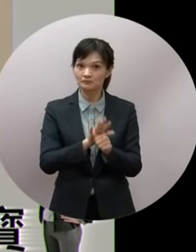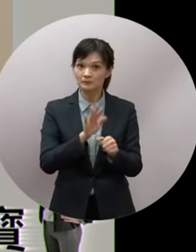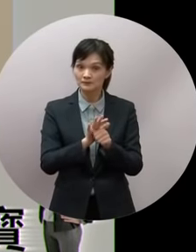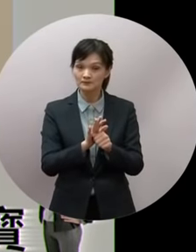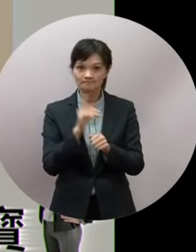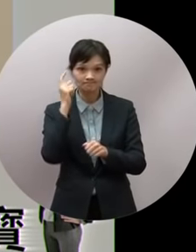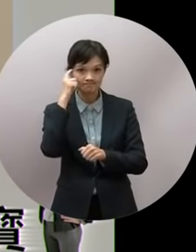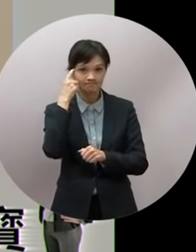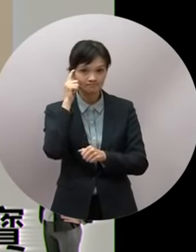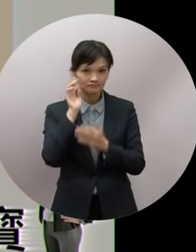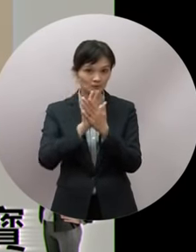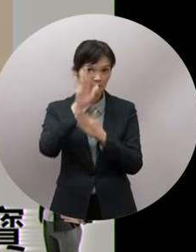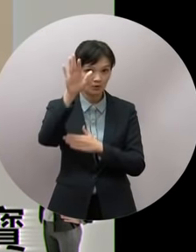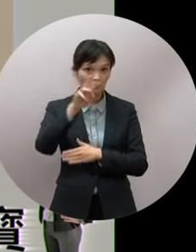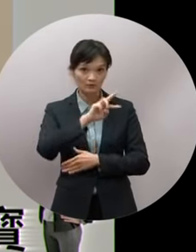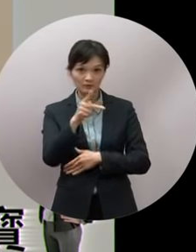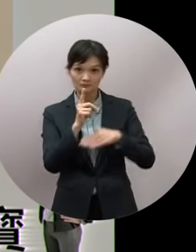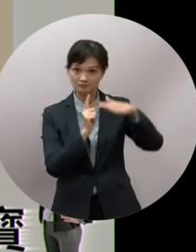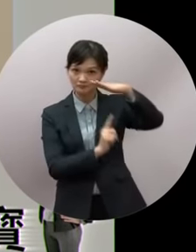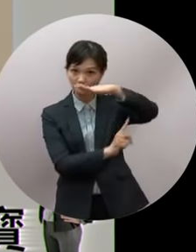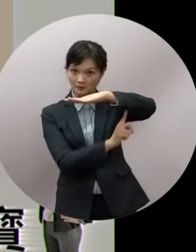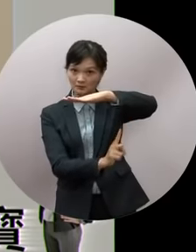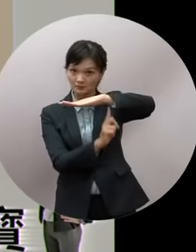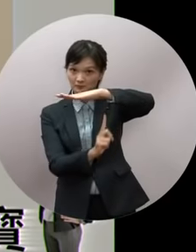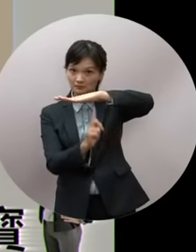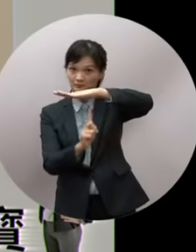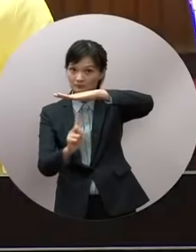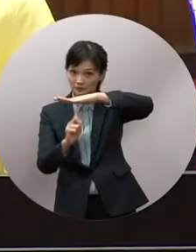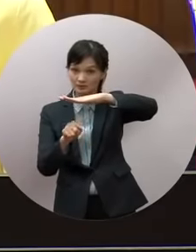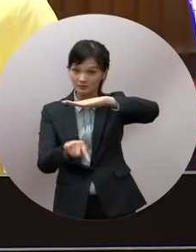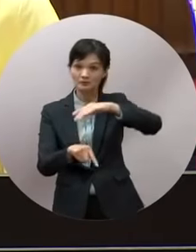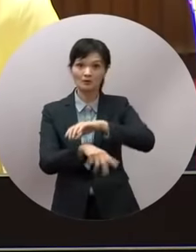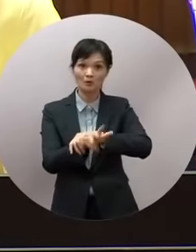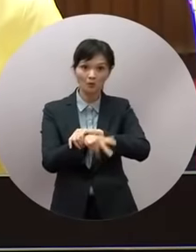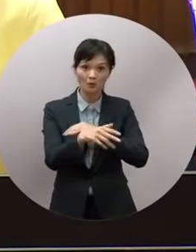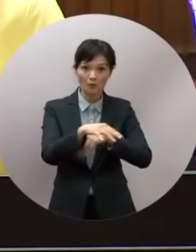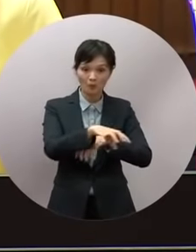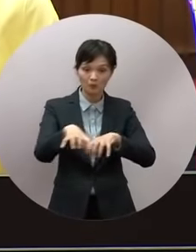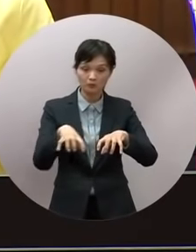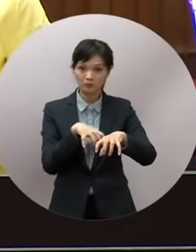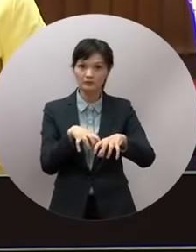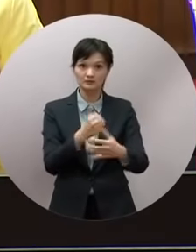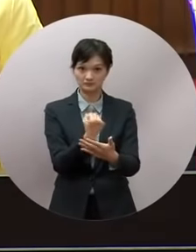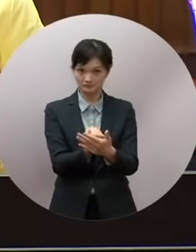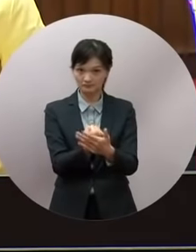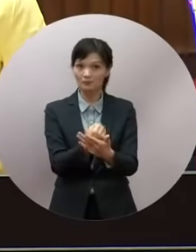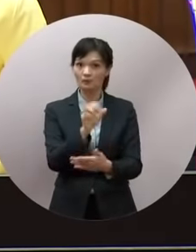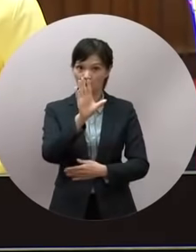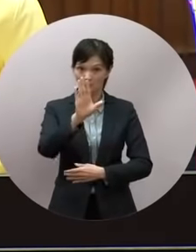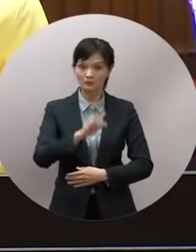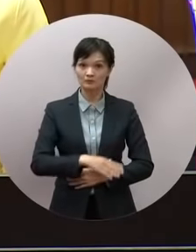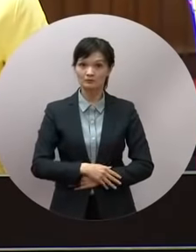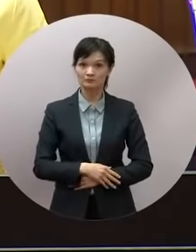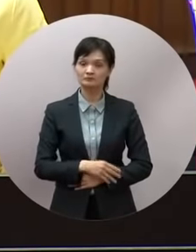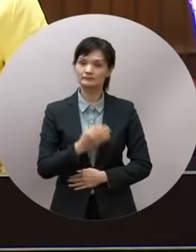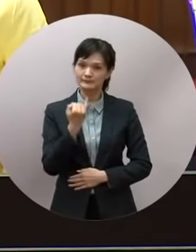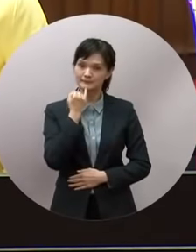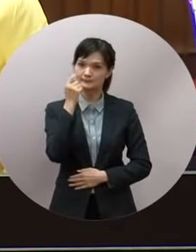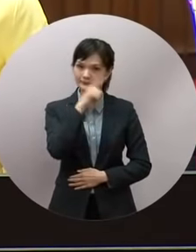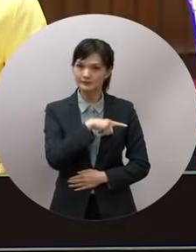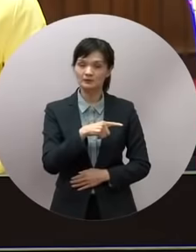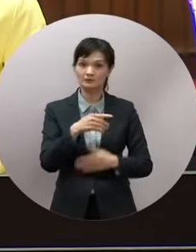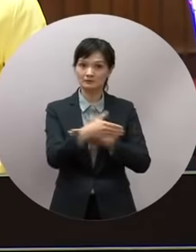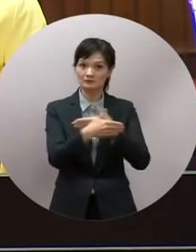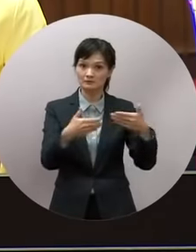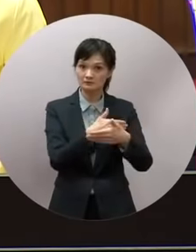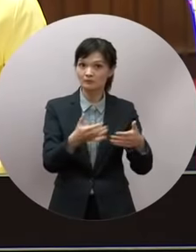的位置，整个施柱的空间都已经先保留了下来。那么请交通部是不是可以尽速的推